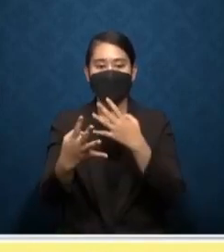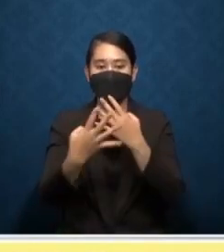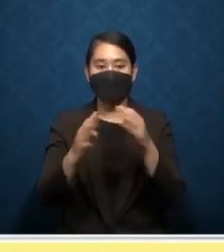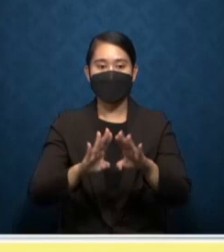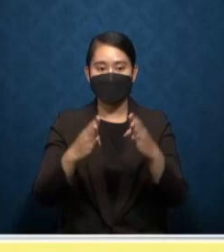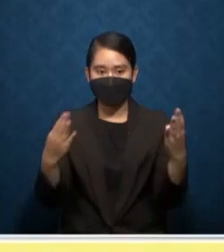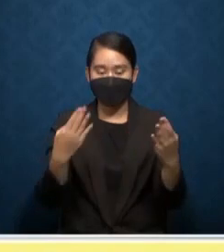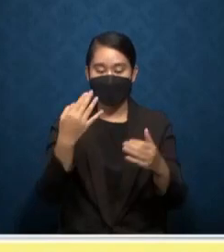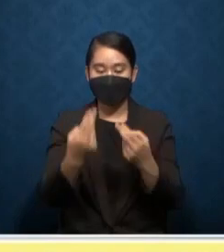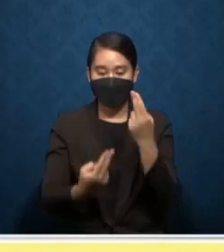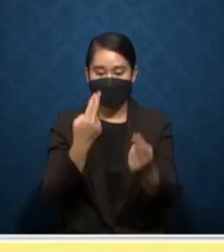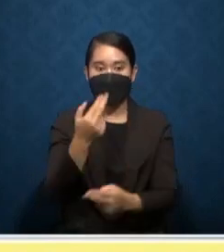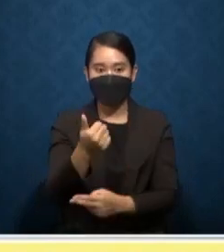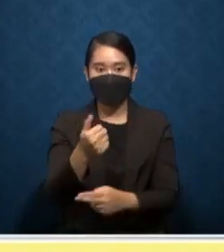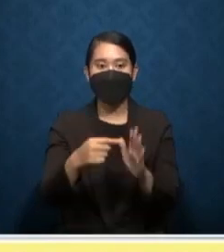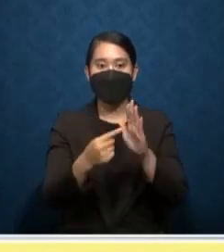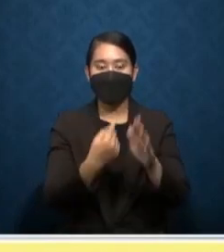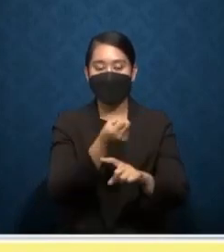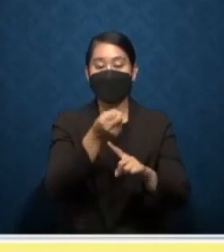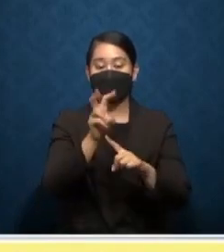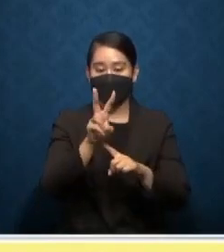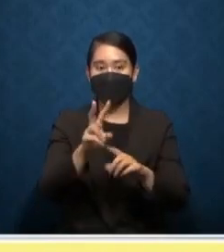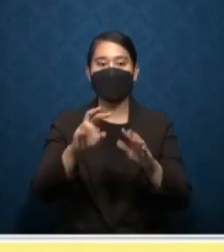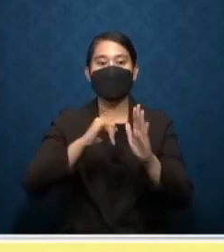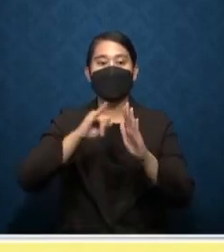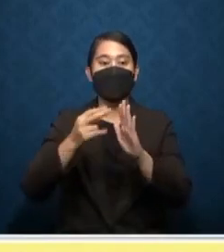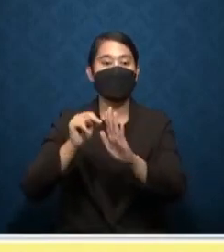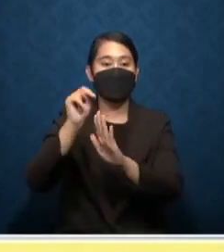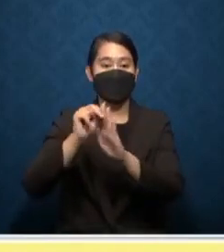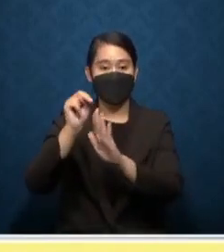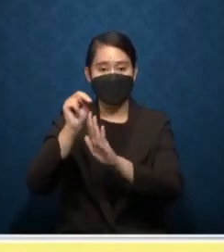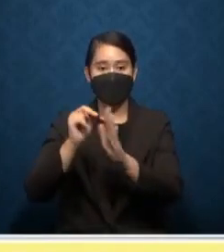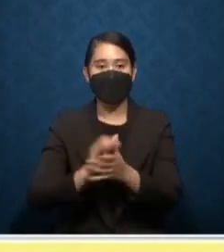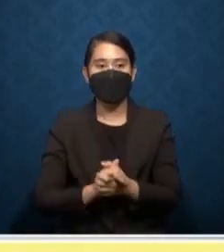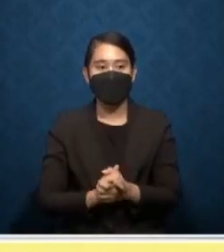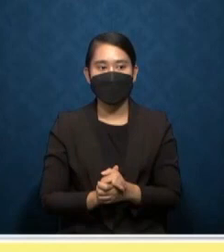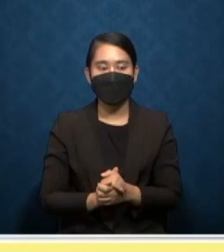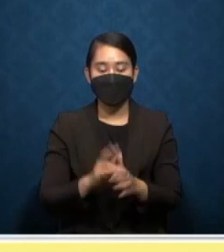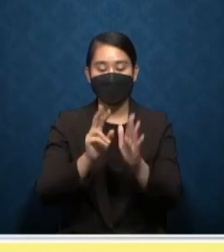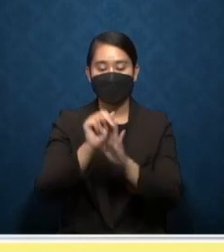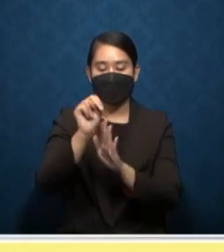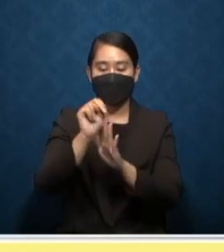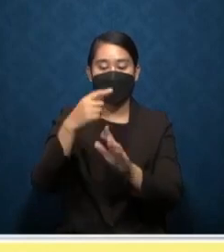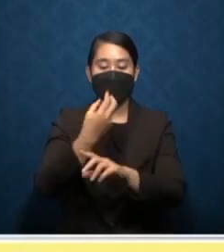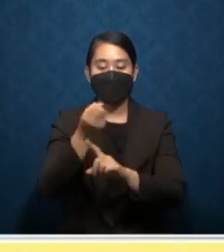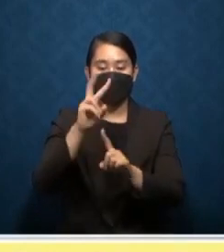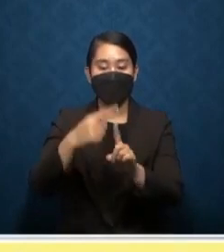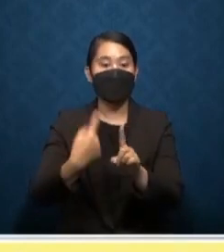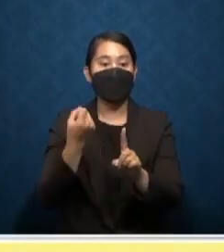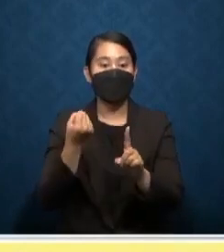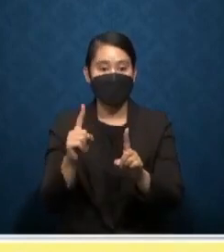่วันที่ 12 เรื่องจำที่จัหวัดน่าล12 พฤศจิกายน